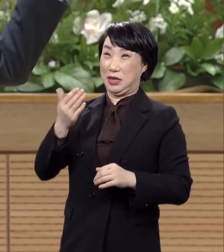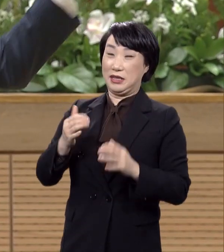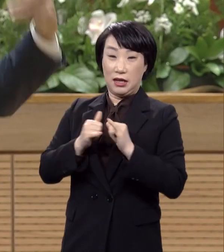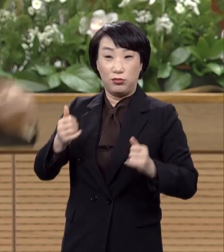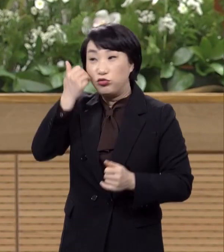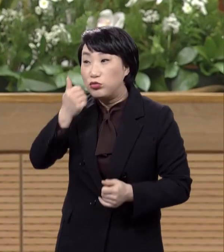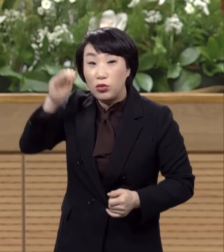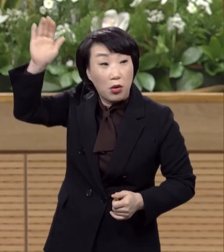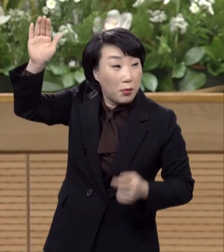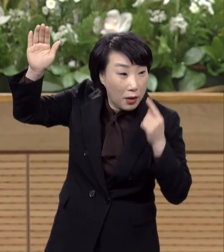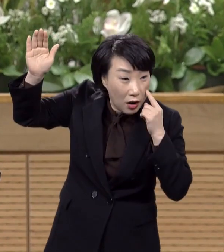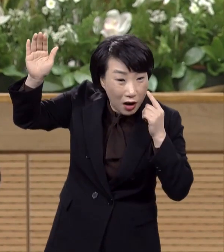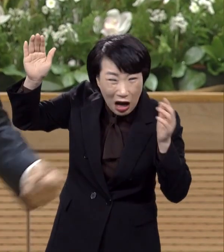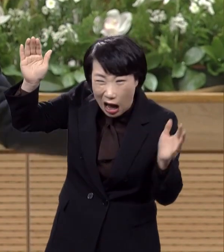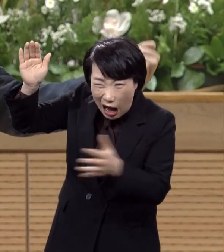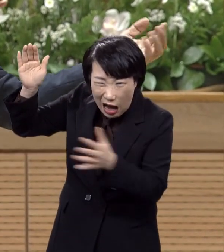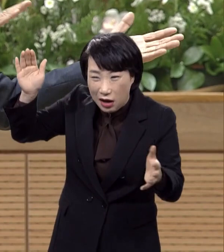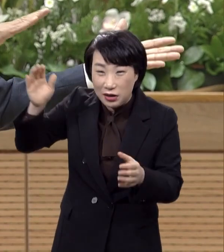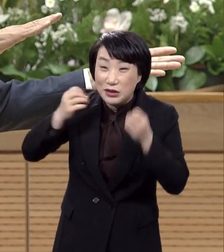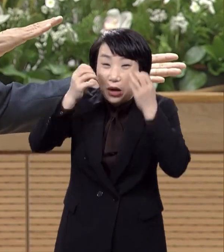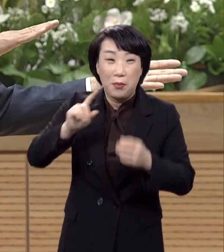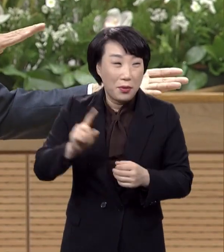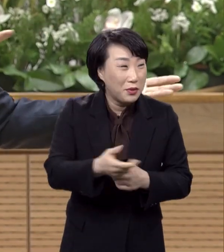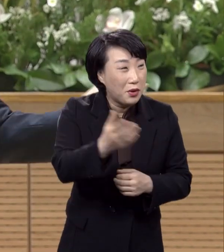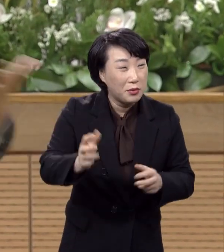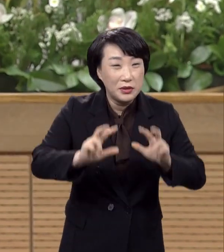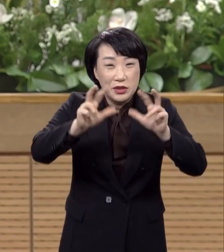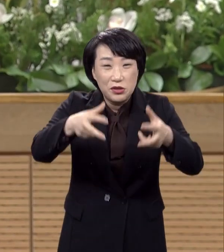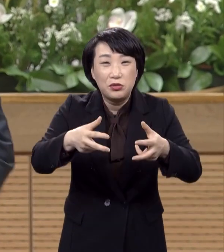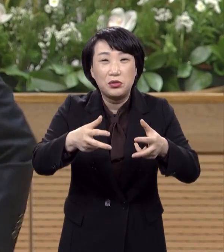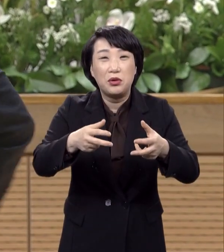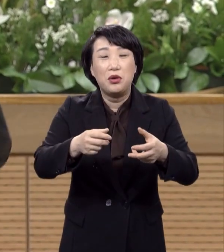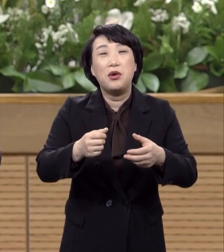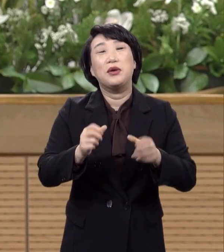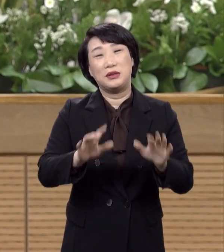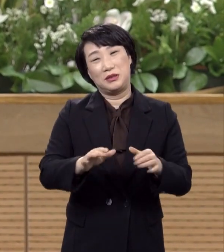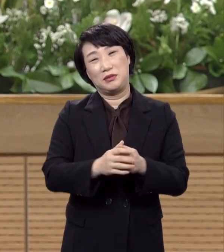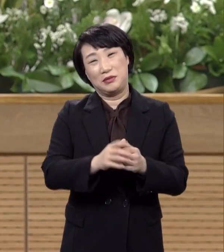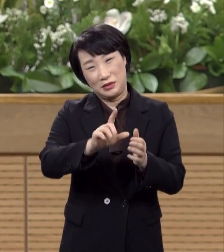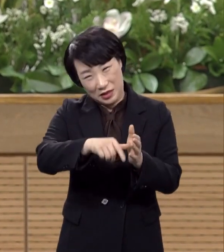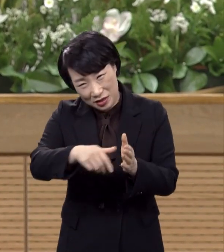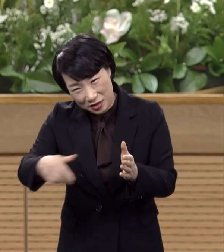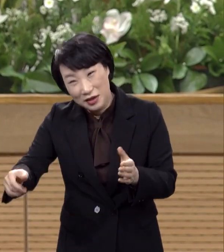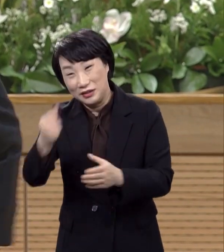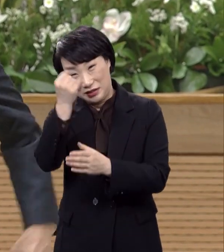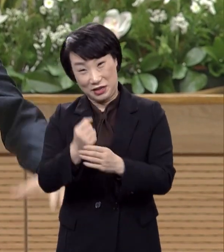무엇 하나가 새 것이 됐는가? 지구도 점점 낡아져 가잖아요.